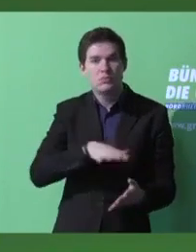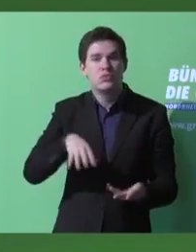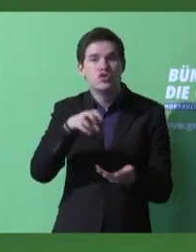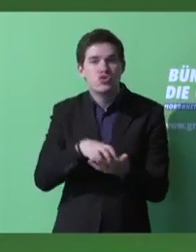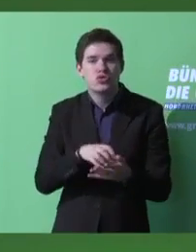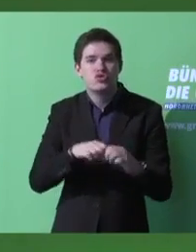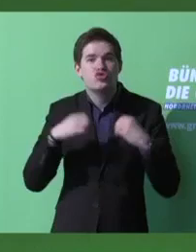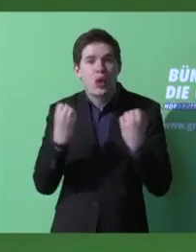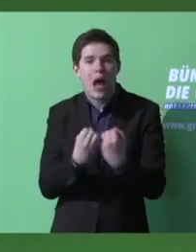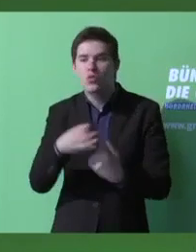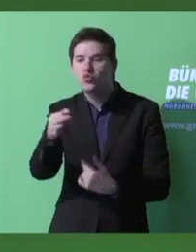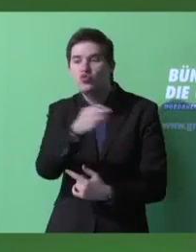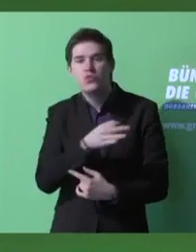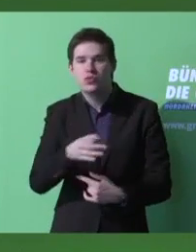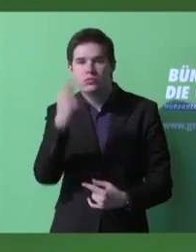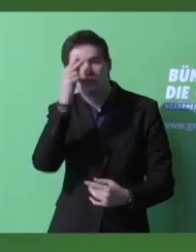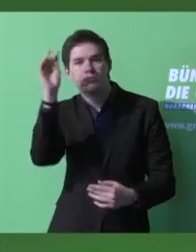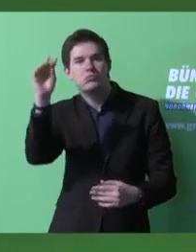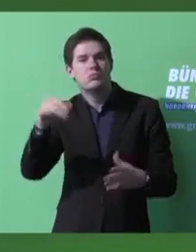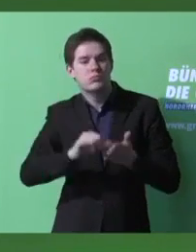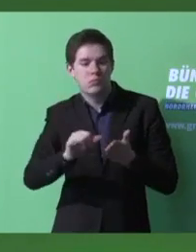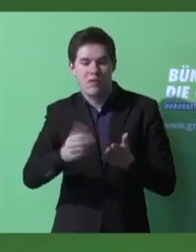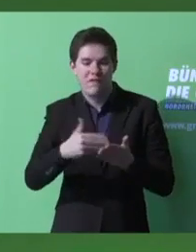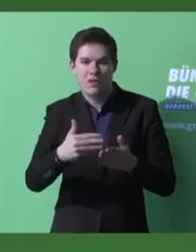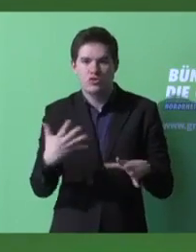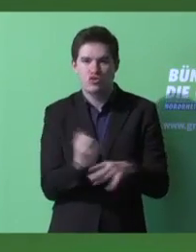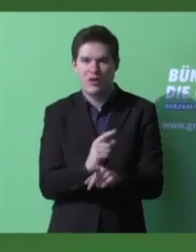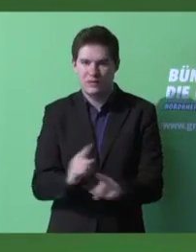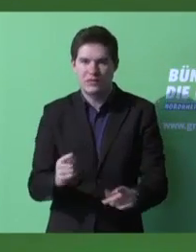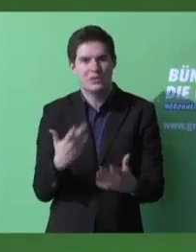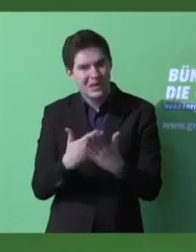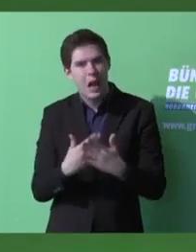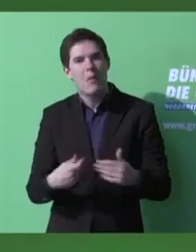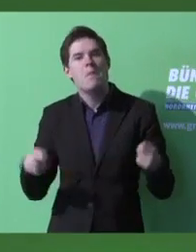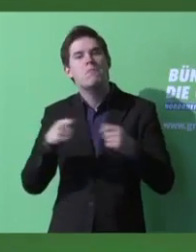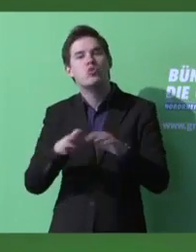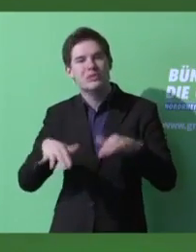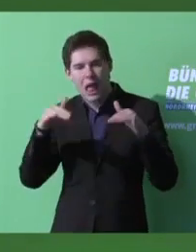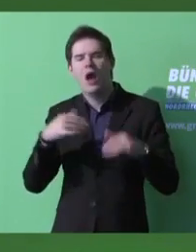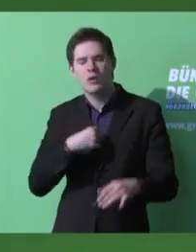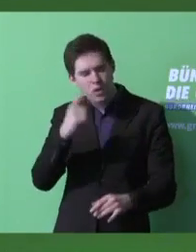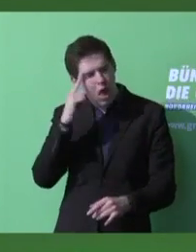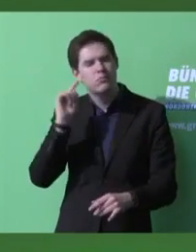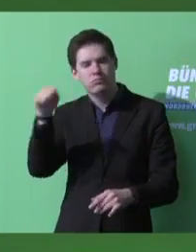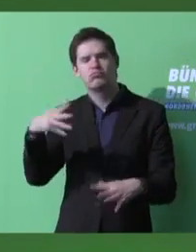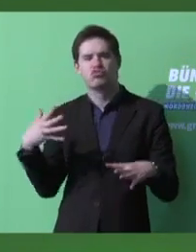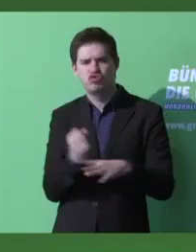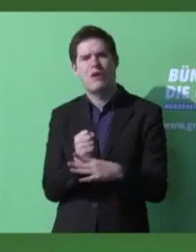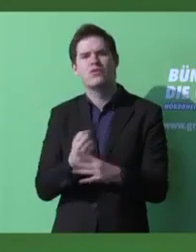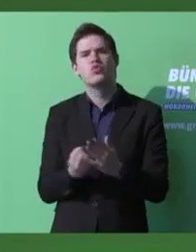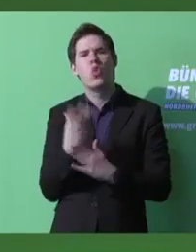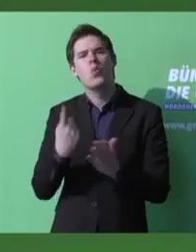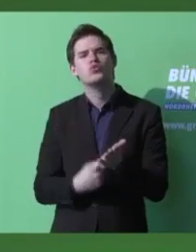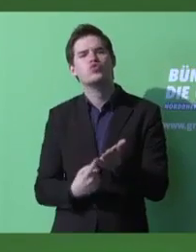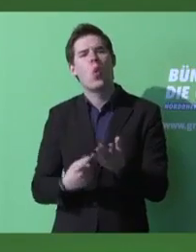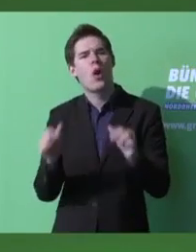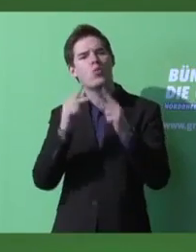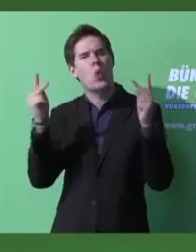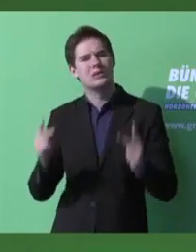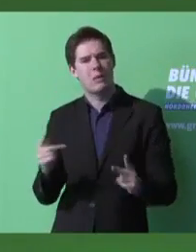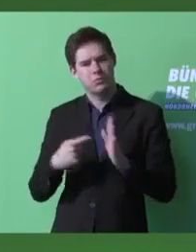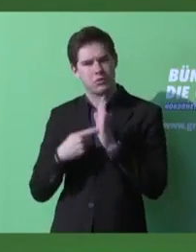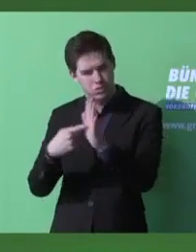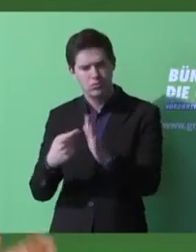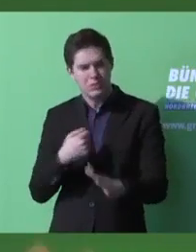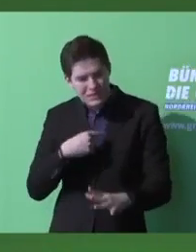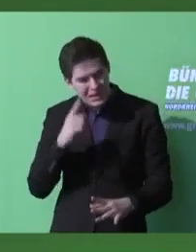nicht handlungsfähig halten. Deswegen bin ich zuversichtlich, dass wir das auch im Bundestagswahlkampf durchstehen können, dieses Steuerkonzept, was wir Grüne auf Bundesebene